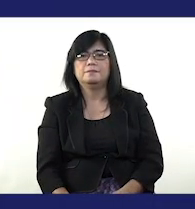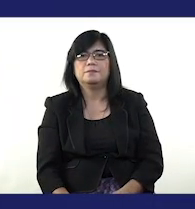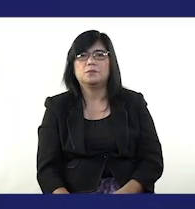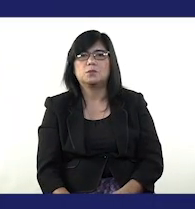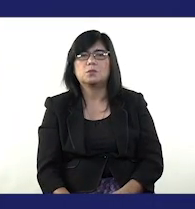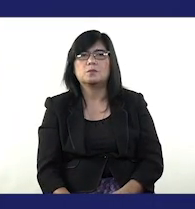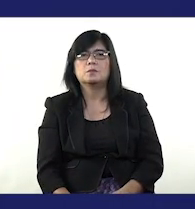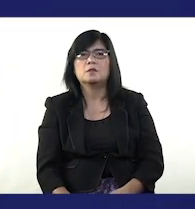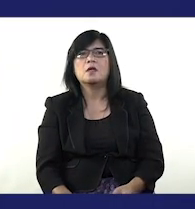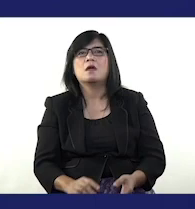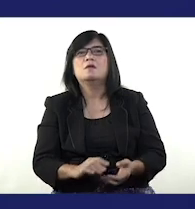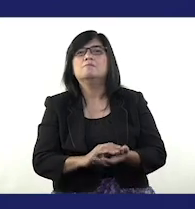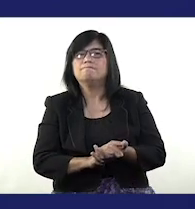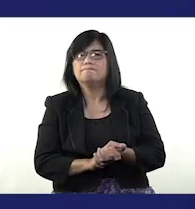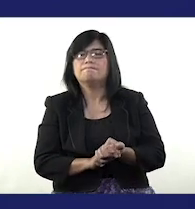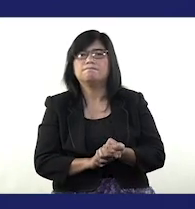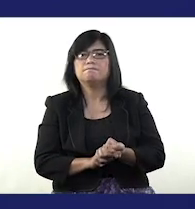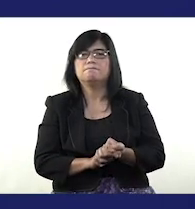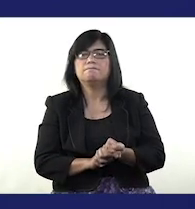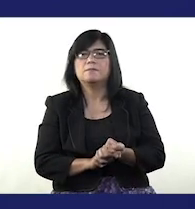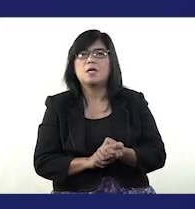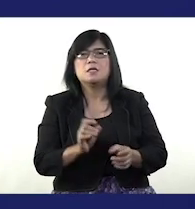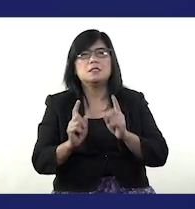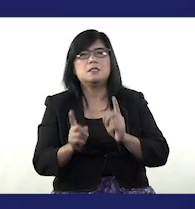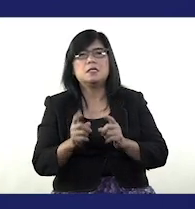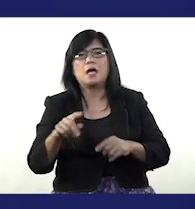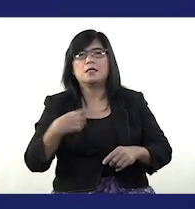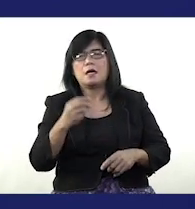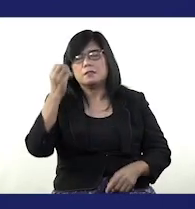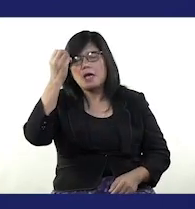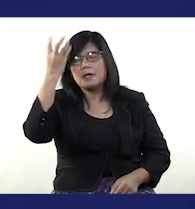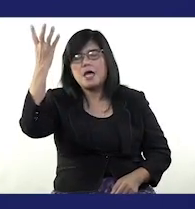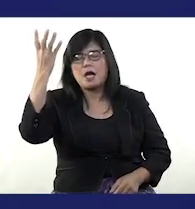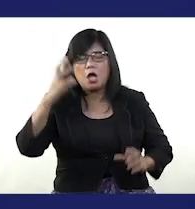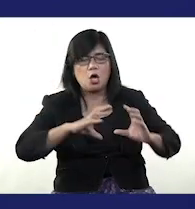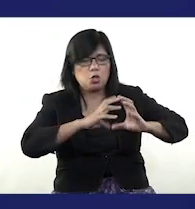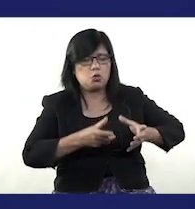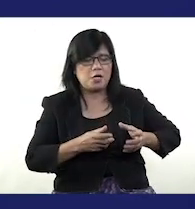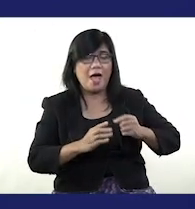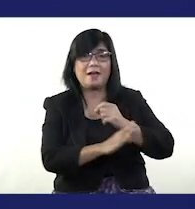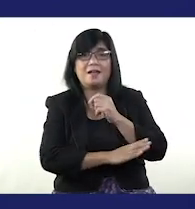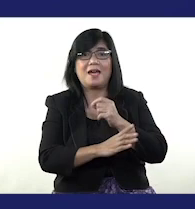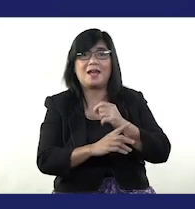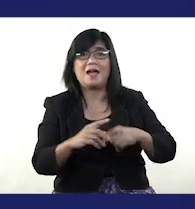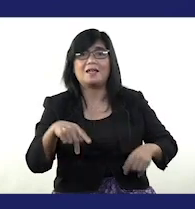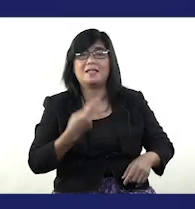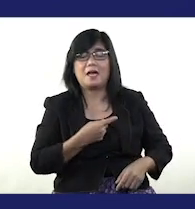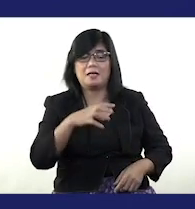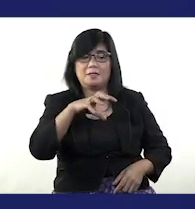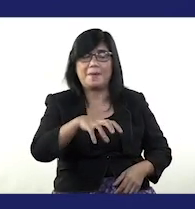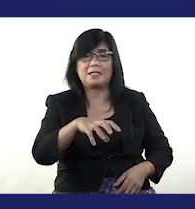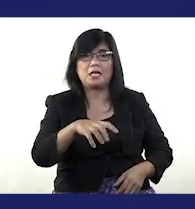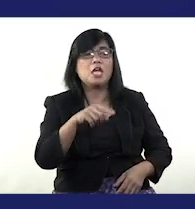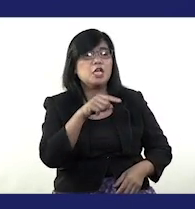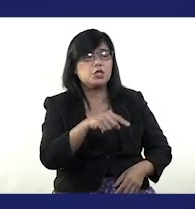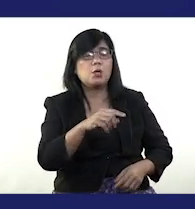menjadi Mitra negara Hai jika kita menyadari bahwa dunia khususnya di negara kita ditempatkan Idol tempat kita